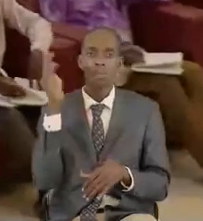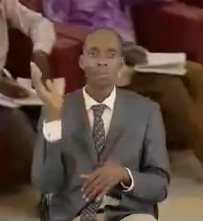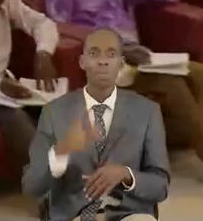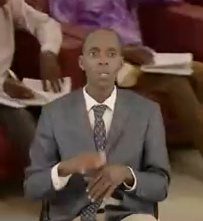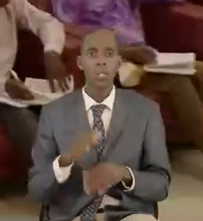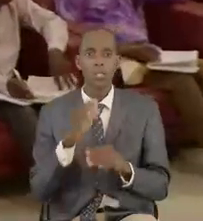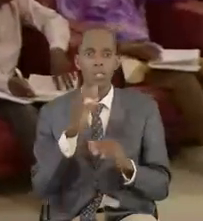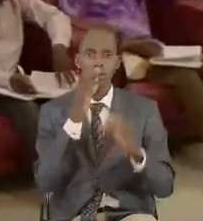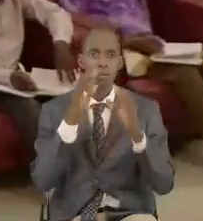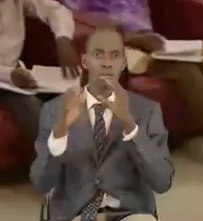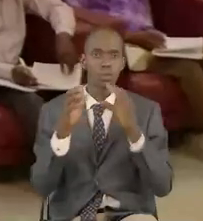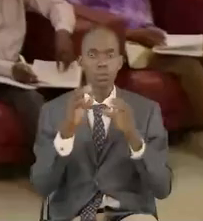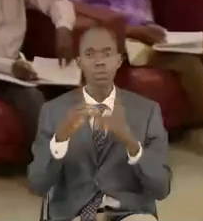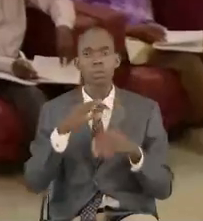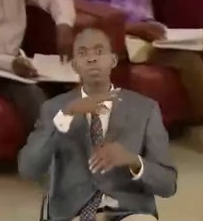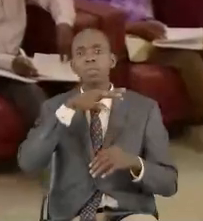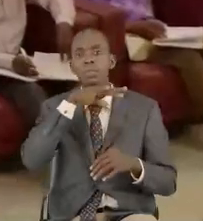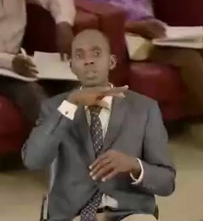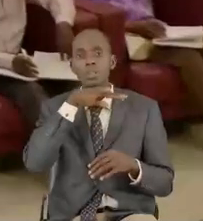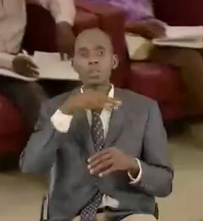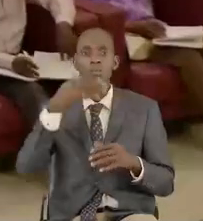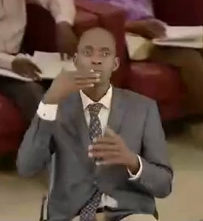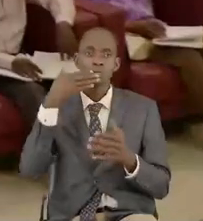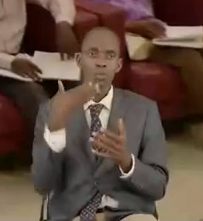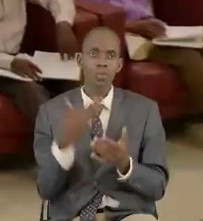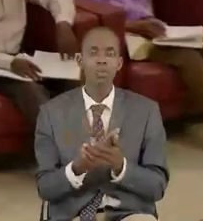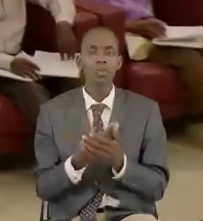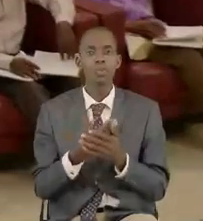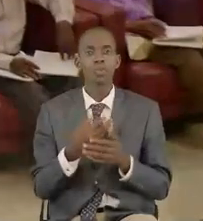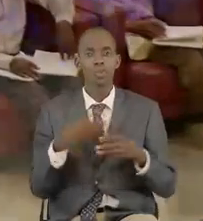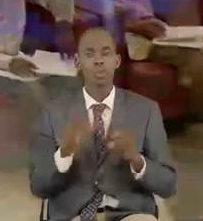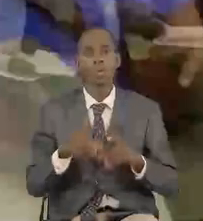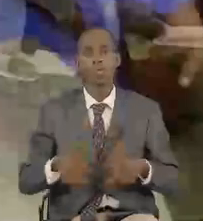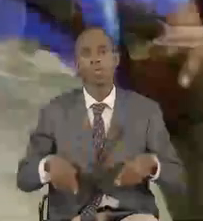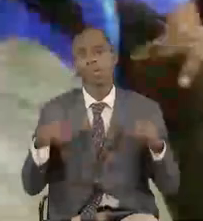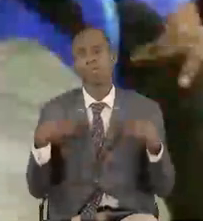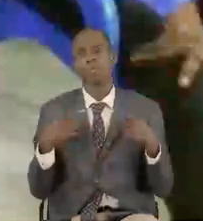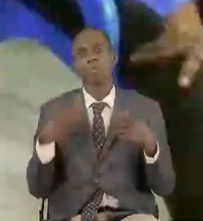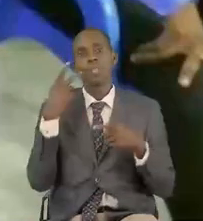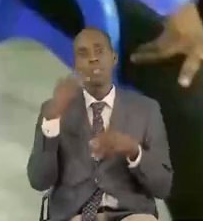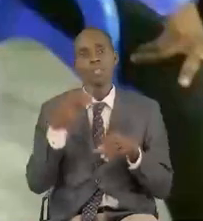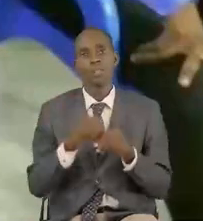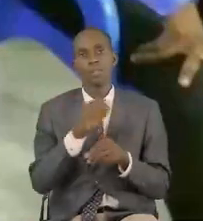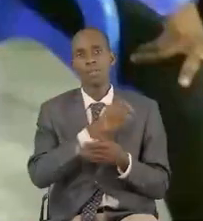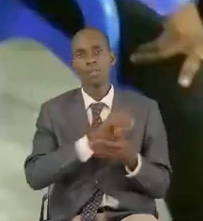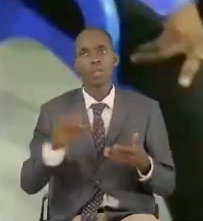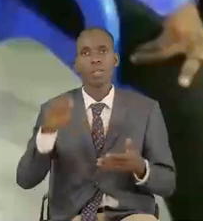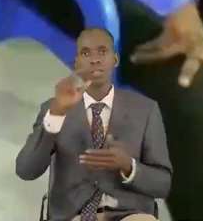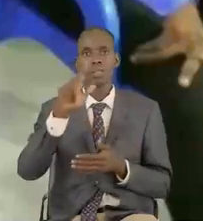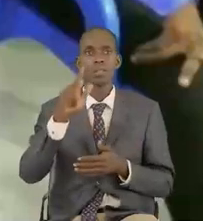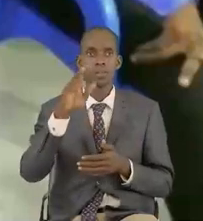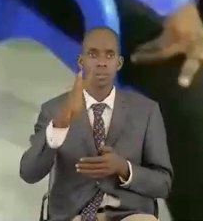ne vous ai trompé pas les mauvaises compagnies corrompent les bonnes meurs 34